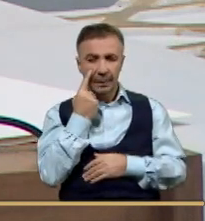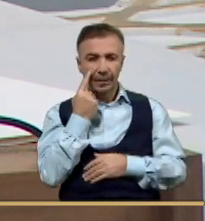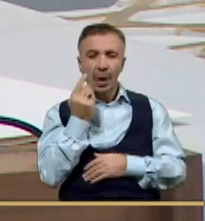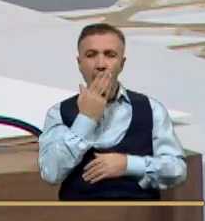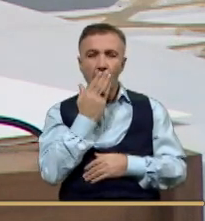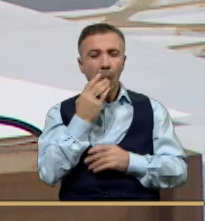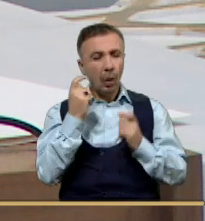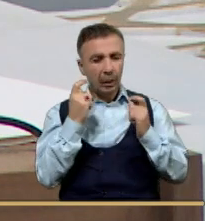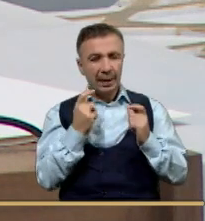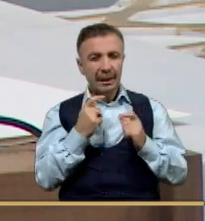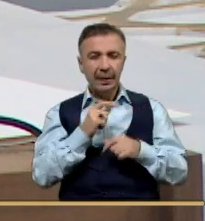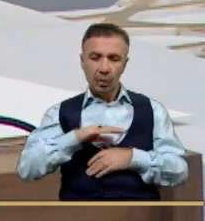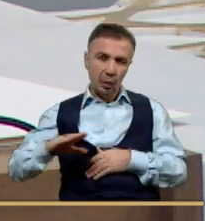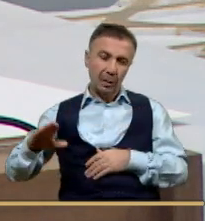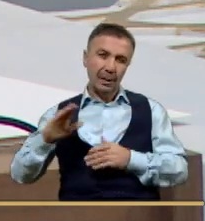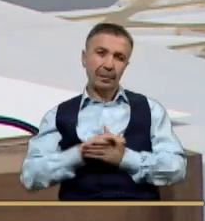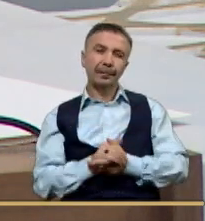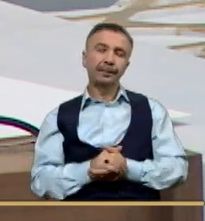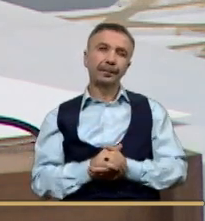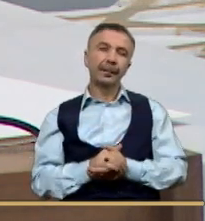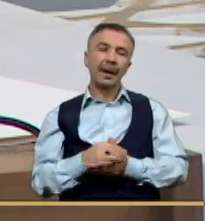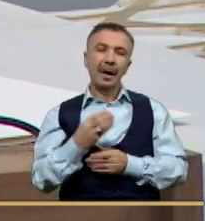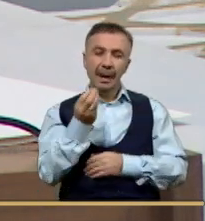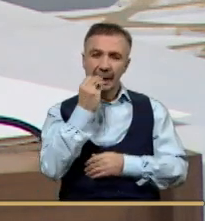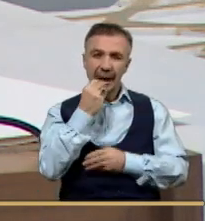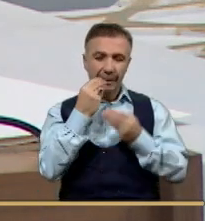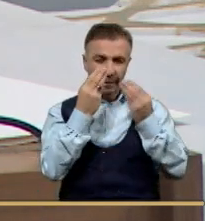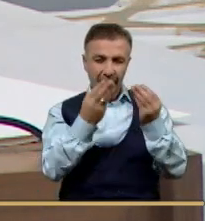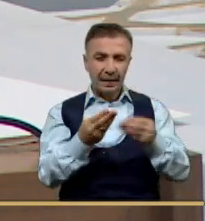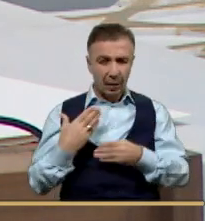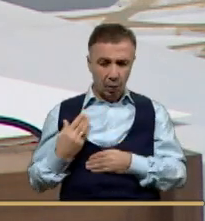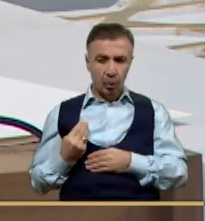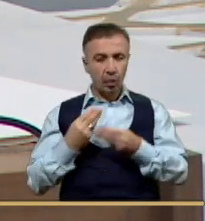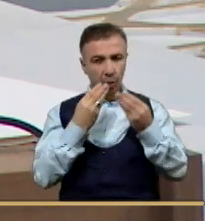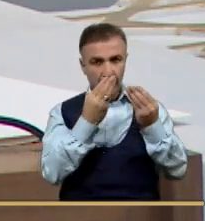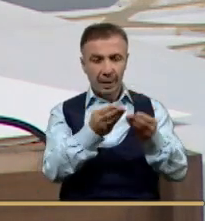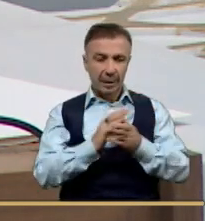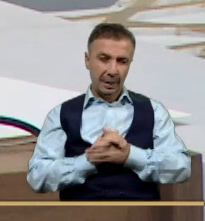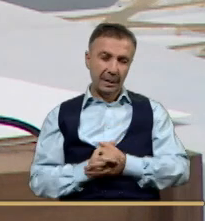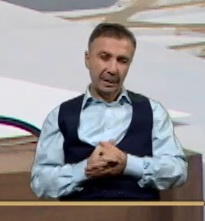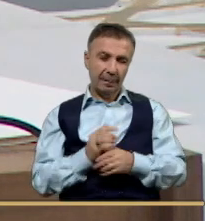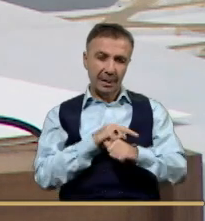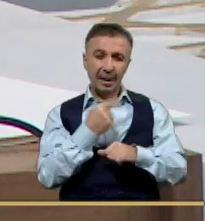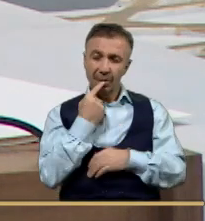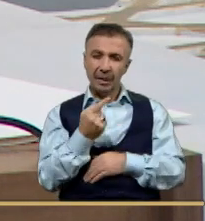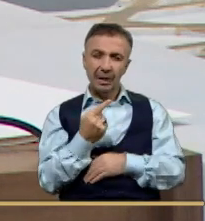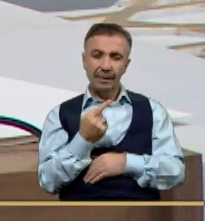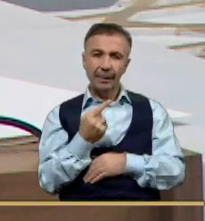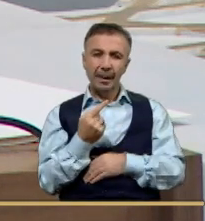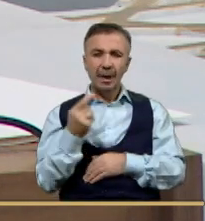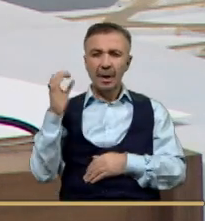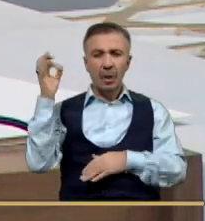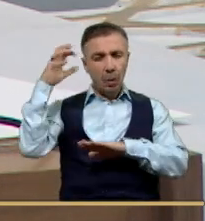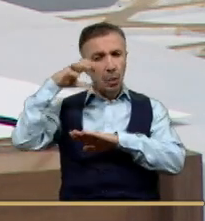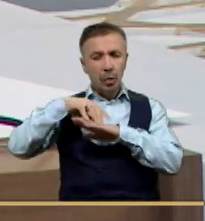okuldaki çocuklarına yemek verirken, süt verirken diyor ki Kudüs kimindir?